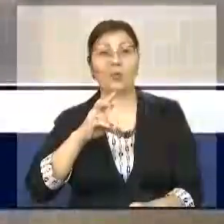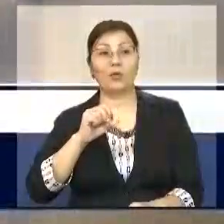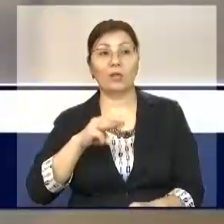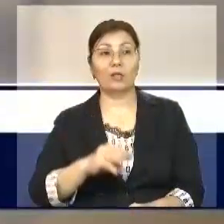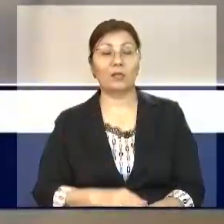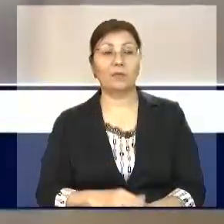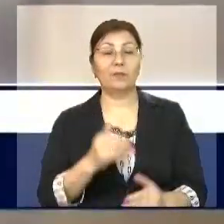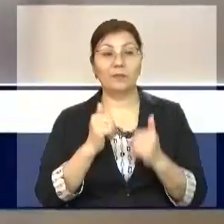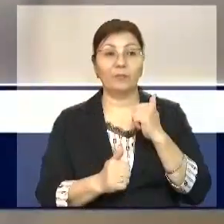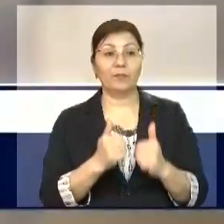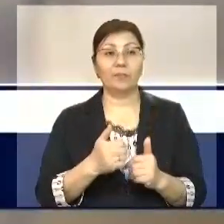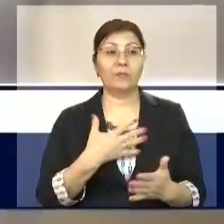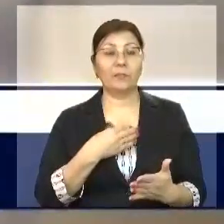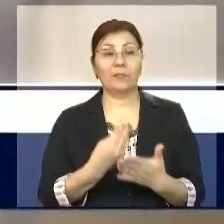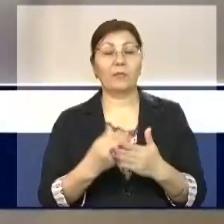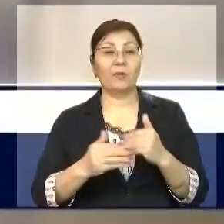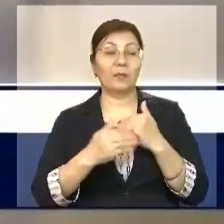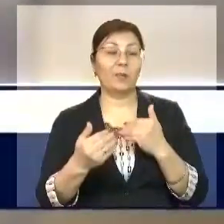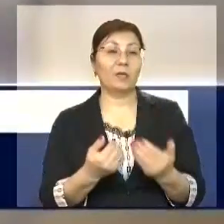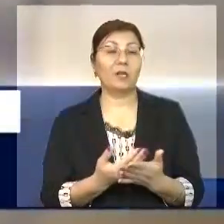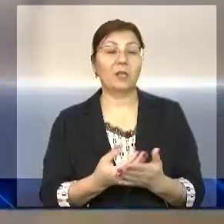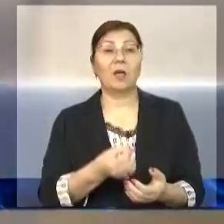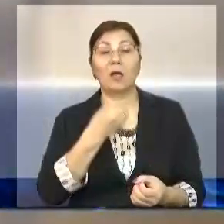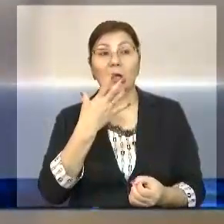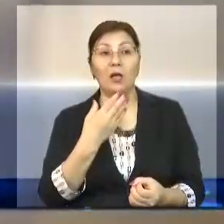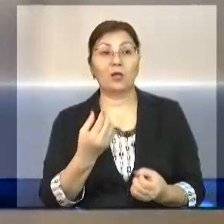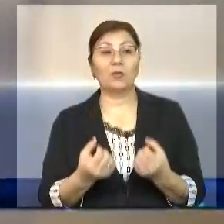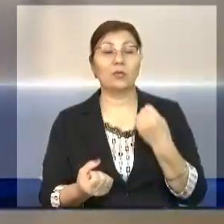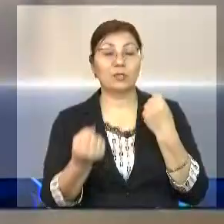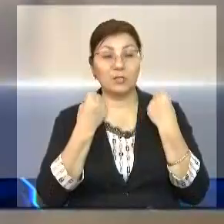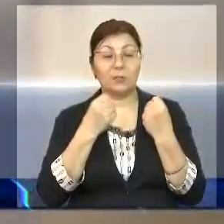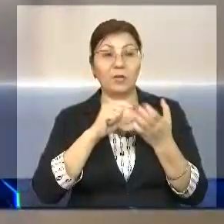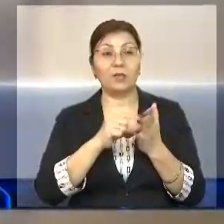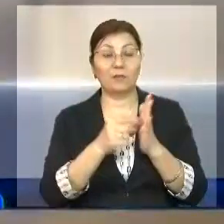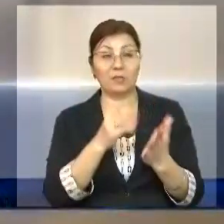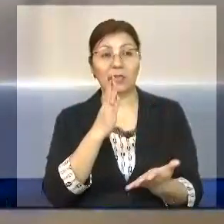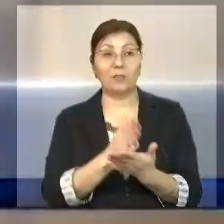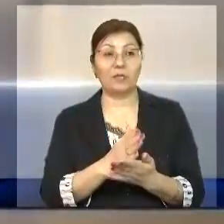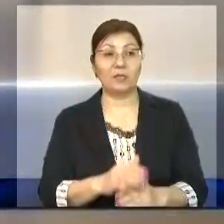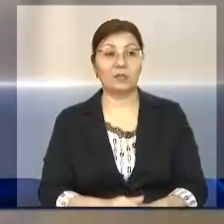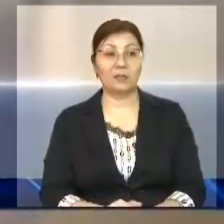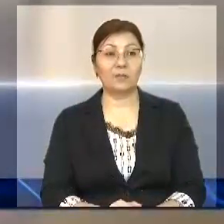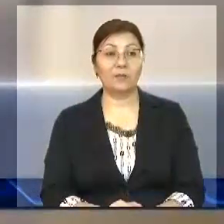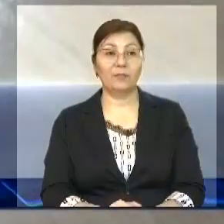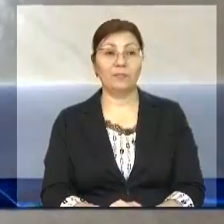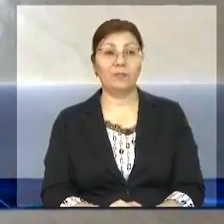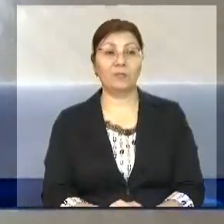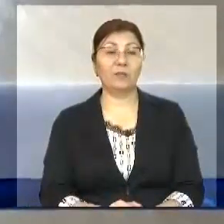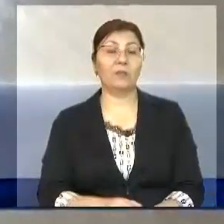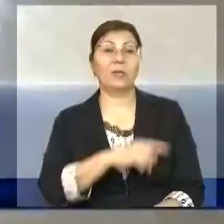чемпионат своя площадка хороший спортивный зал естественно наши болельщики супер болельщики таких болельщиков